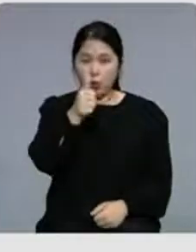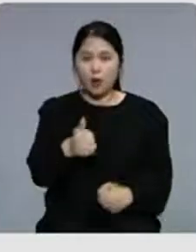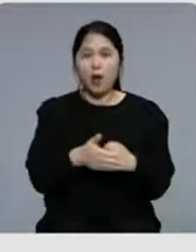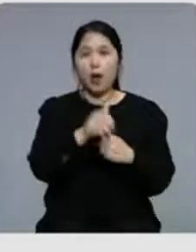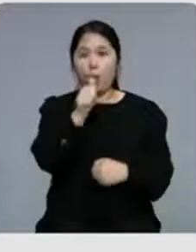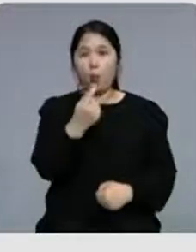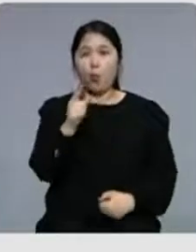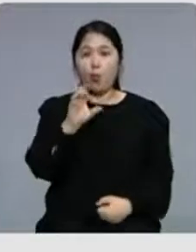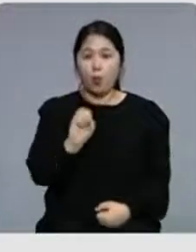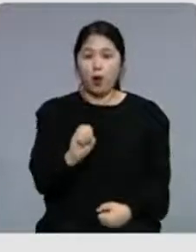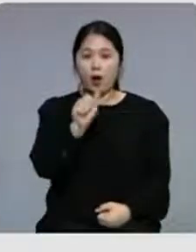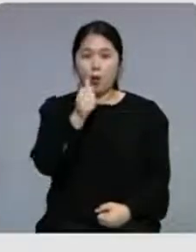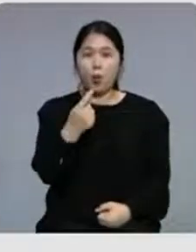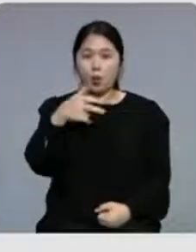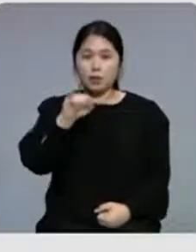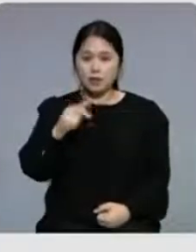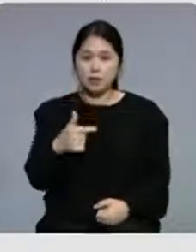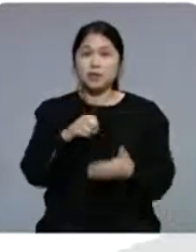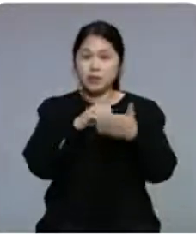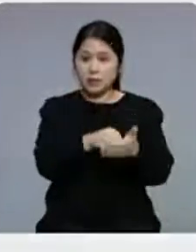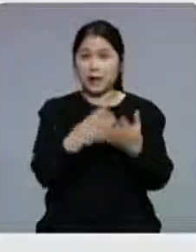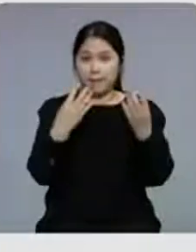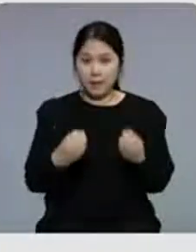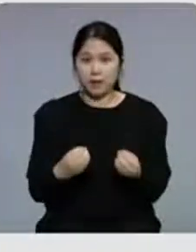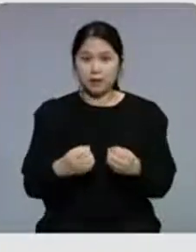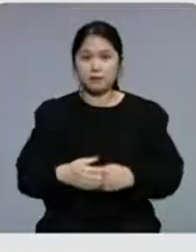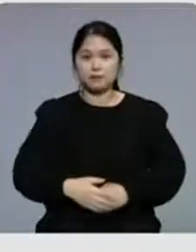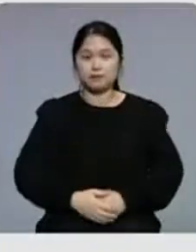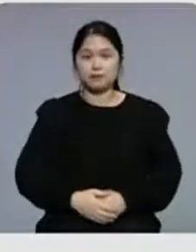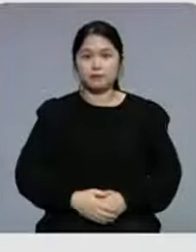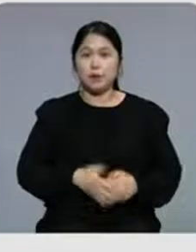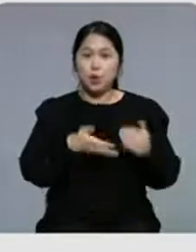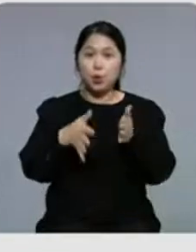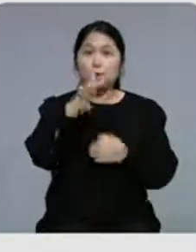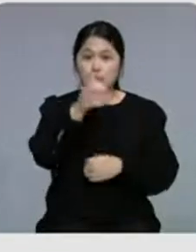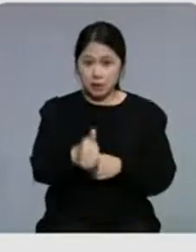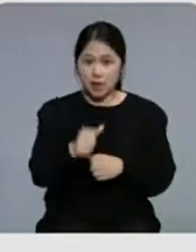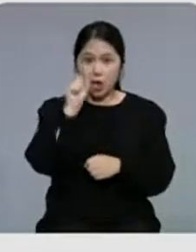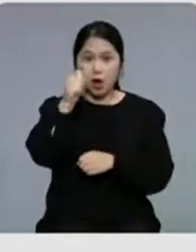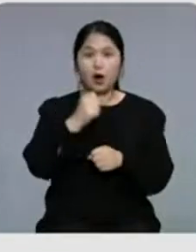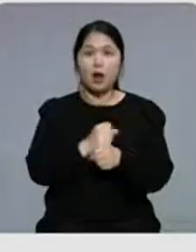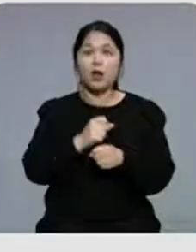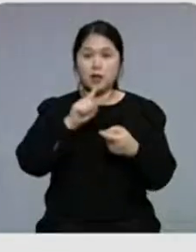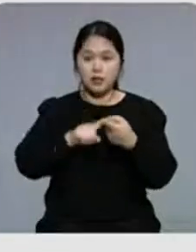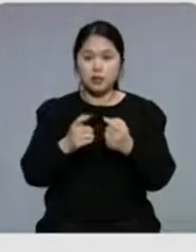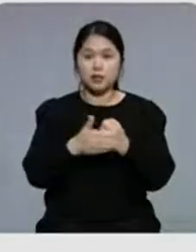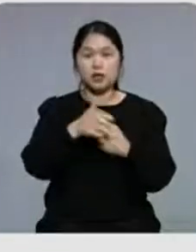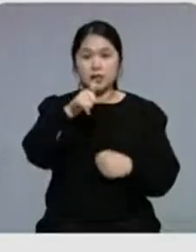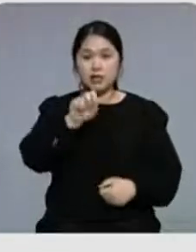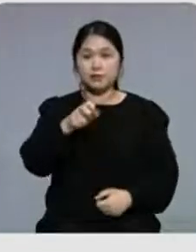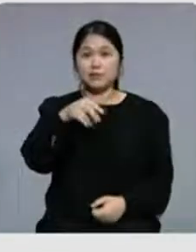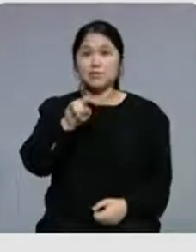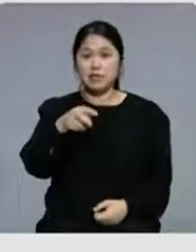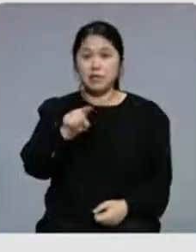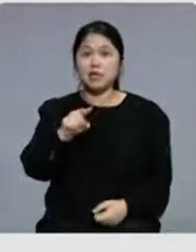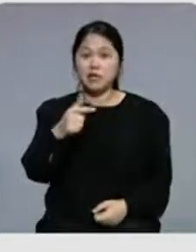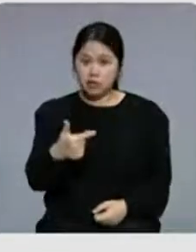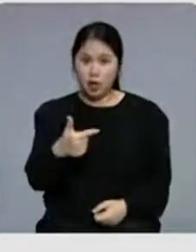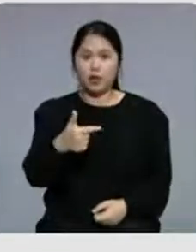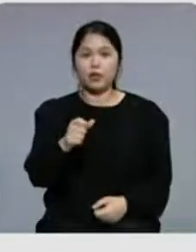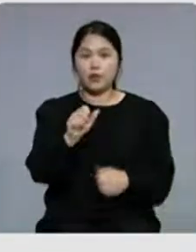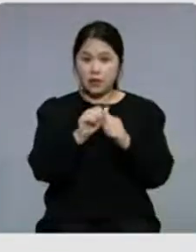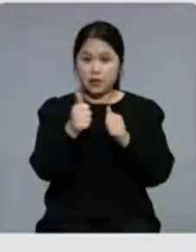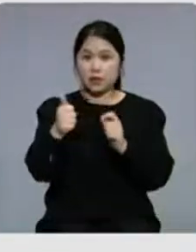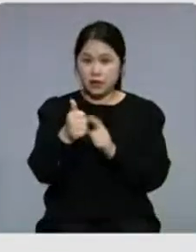전 전북 부교육감이 등록을 마쳤습니다. 도지사 선거에는 김재선, 노무현 대통령 정신계승연대